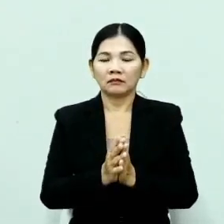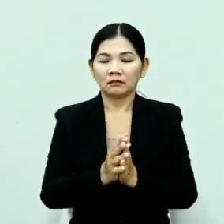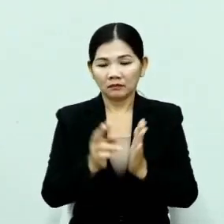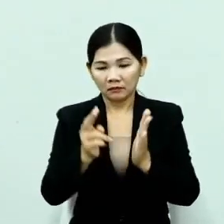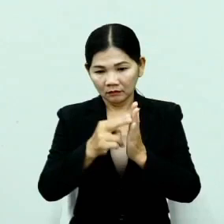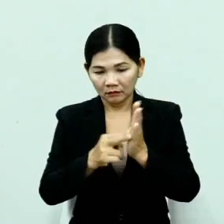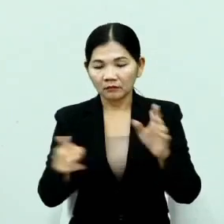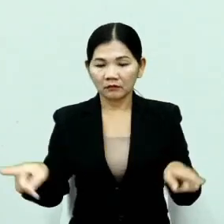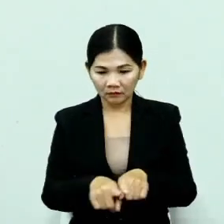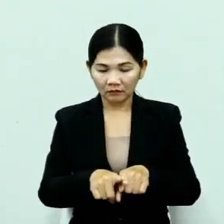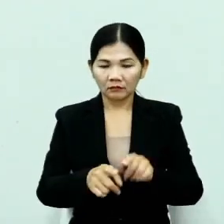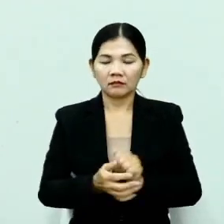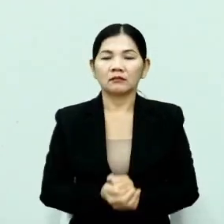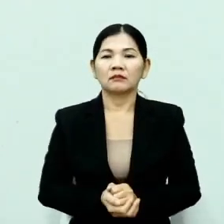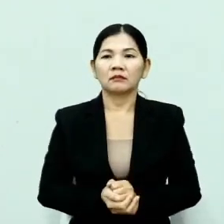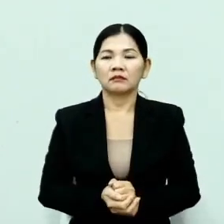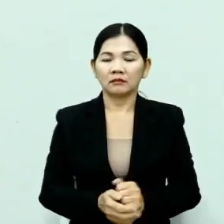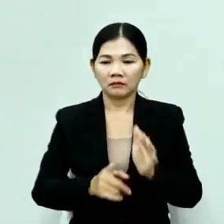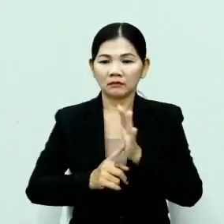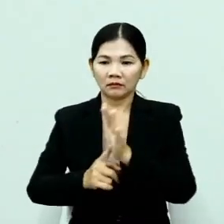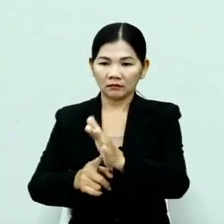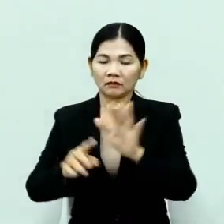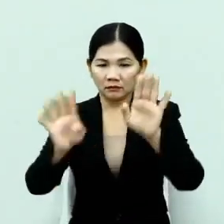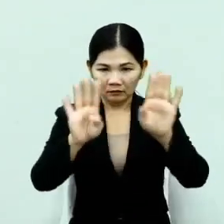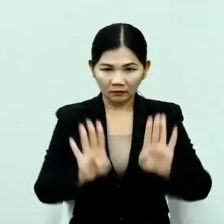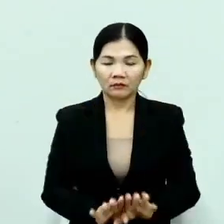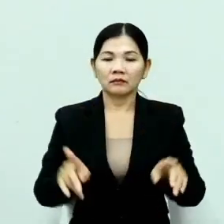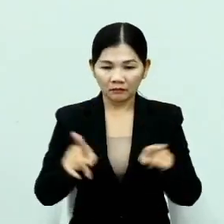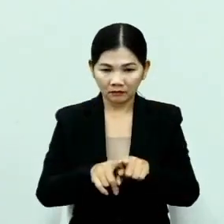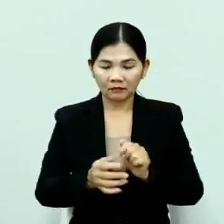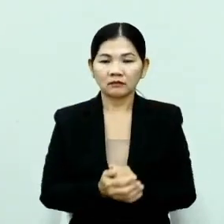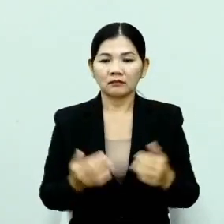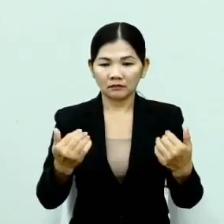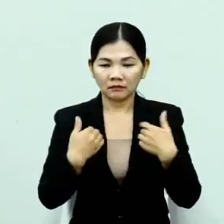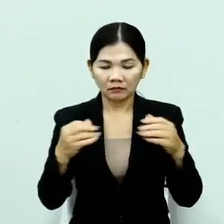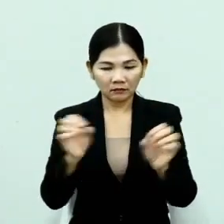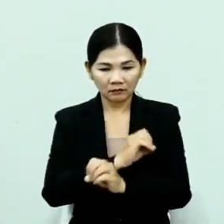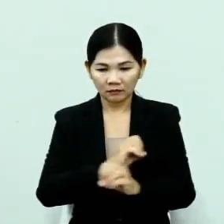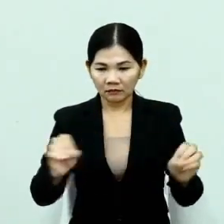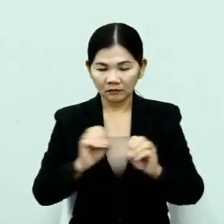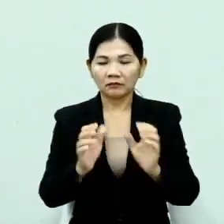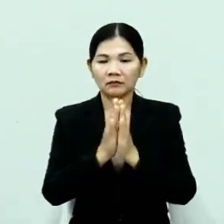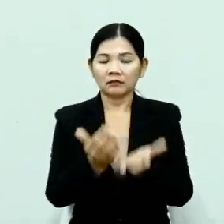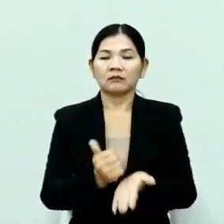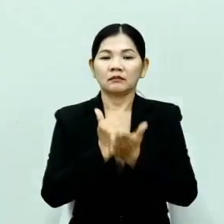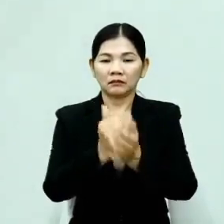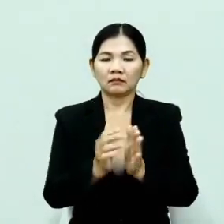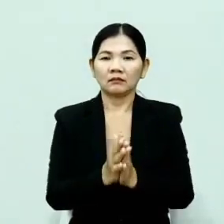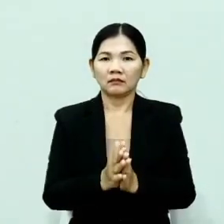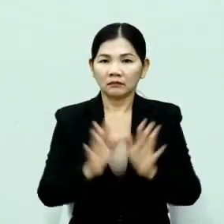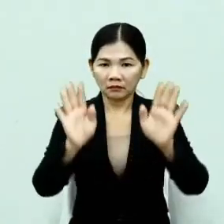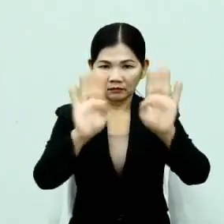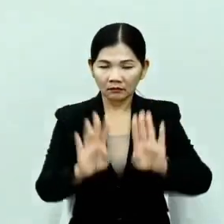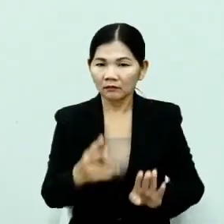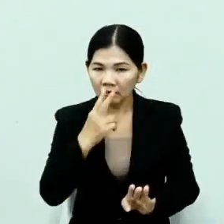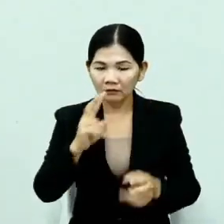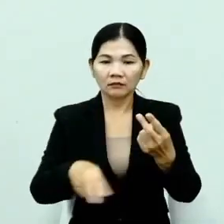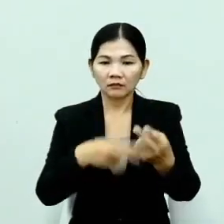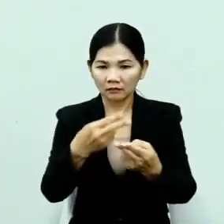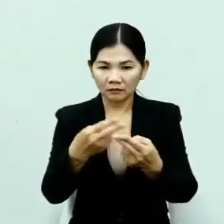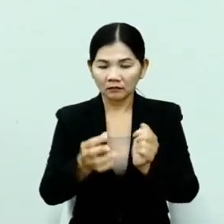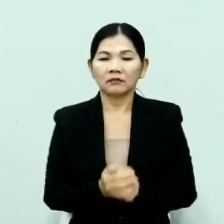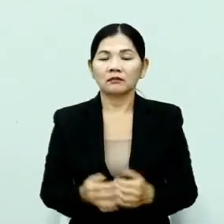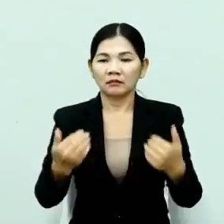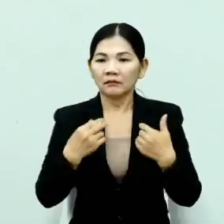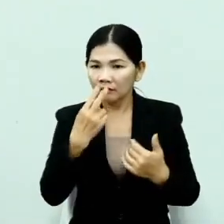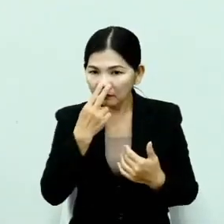đôi nhạc rú. Chà bằng hành con nơi lực đã khiến này ná. Chùm này con đang bằng miền sẽ phơi chụp đôi tới con ba mộc đã khiến. Hai con chạy bằng nhạc rú ta con